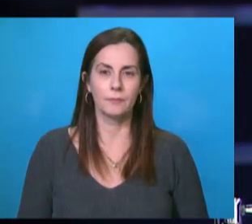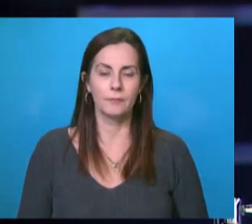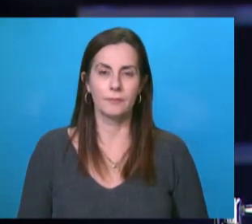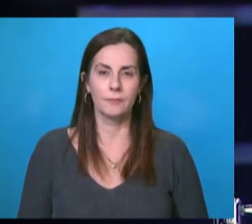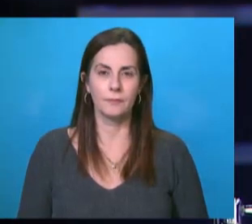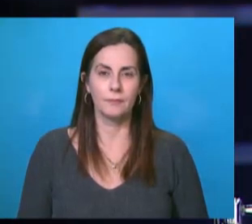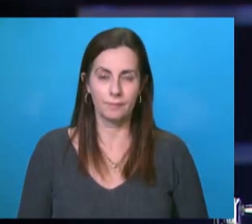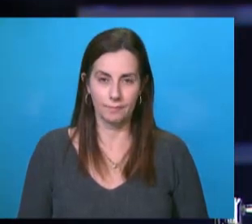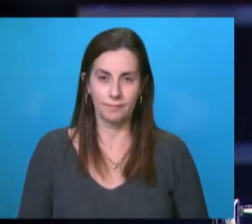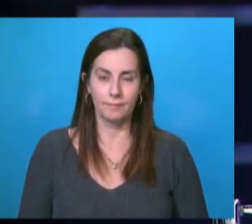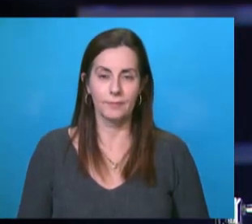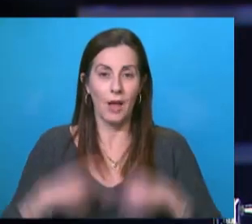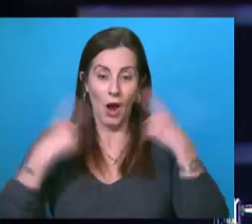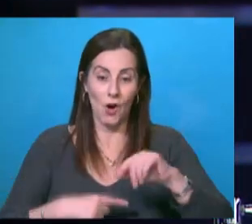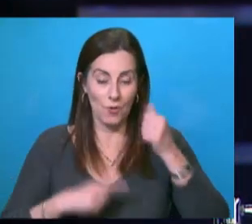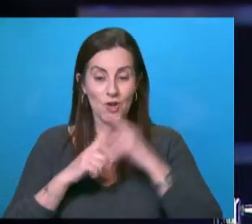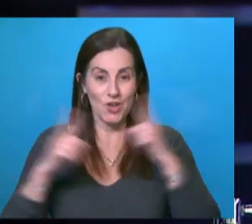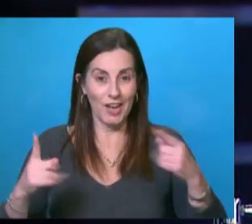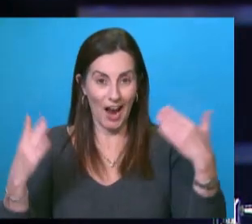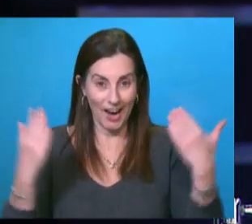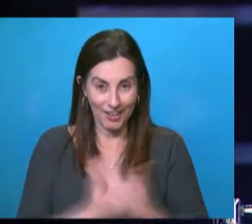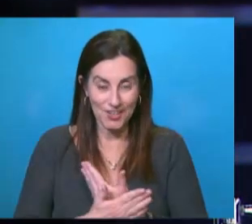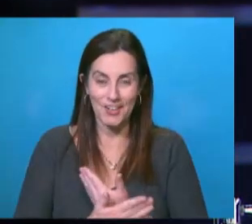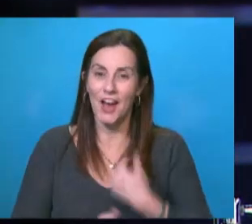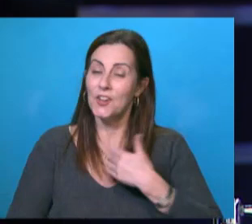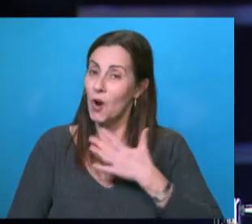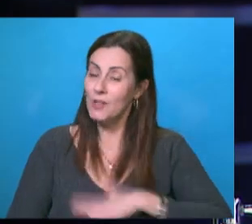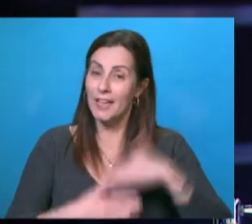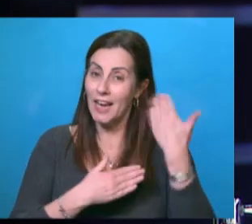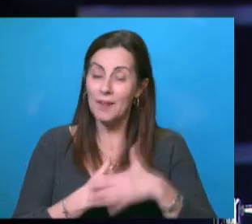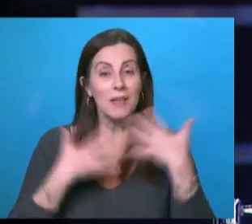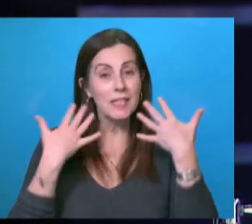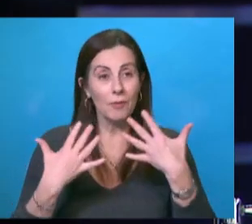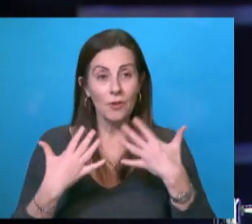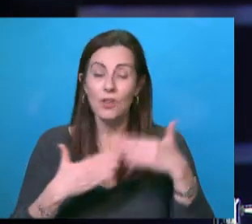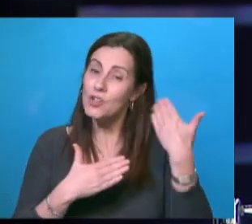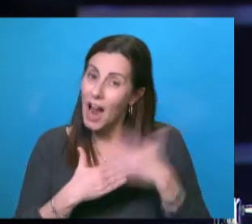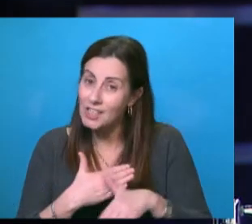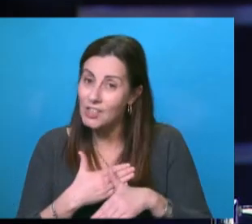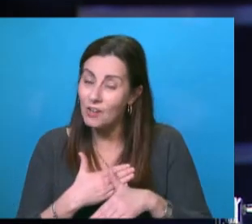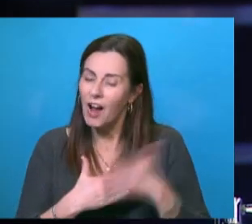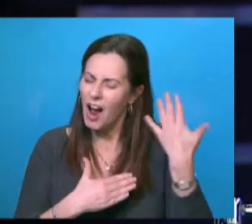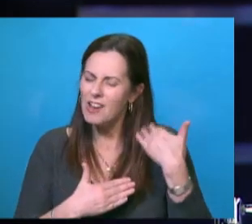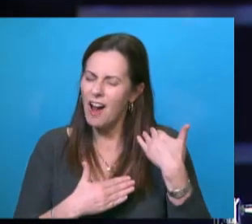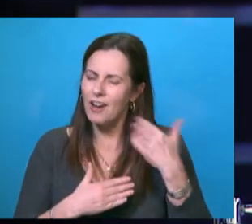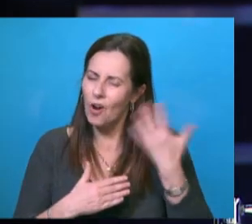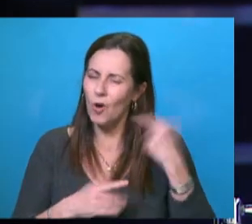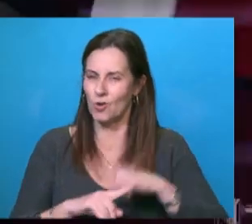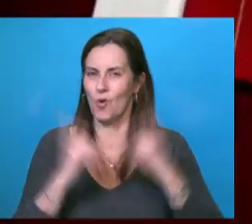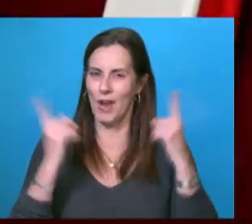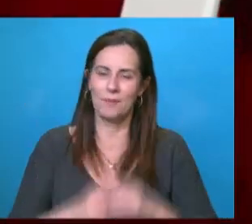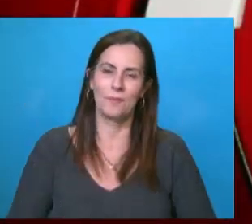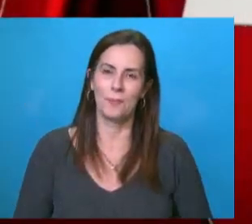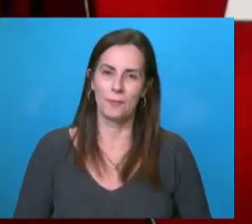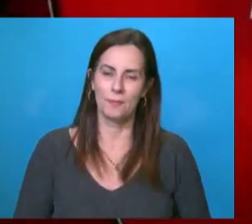ביום הראשון של השנה החדשה אנחנו רוצים לסיים בסיפור שהסוף שלו היה יכול להיות אחר לגמרי. We